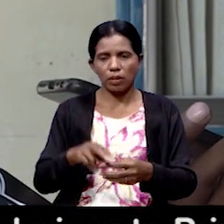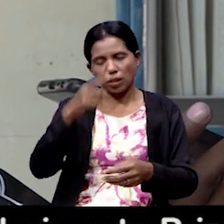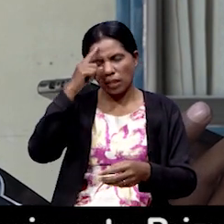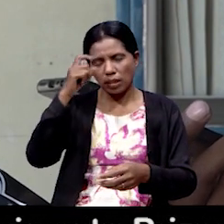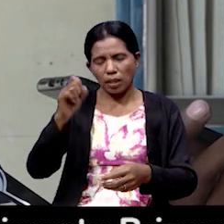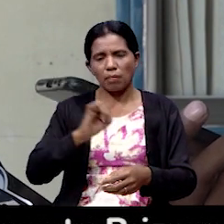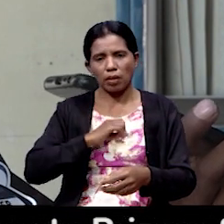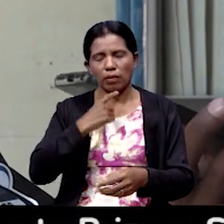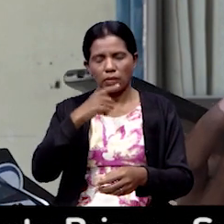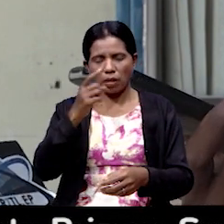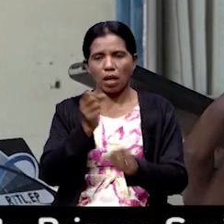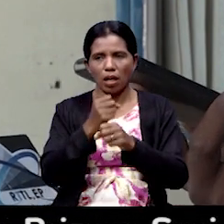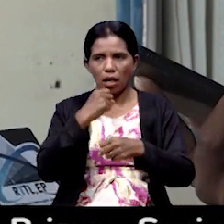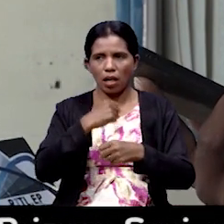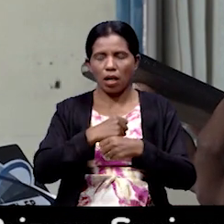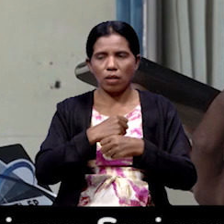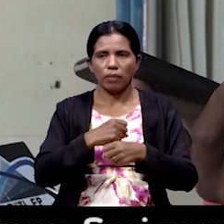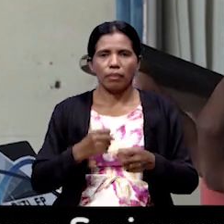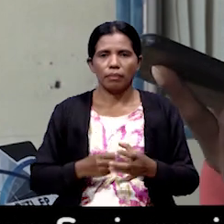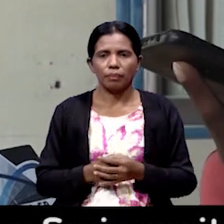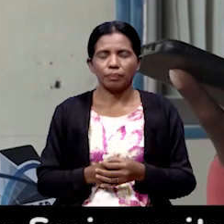hau explica halo